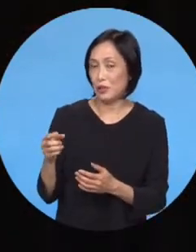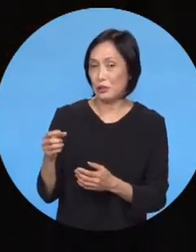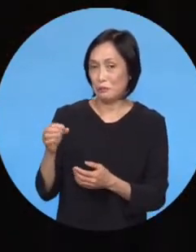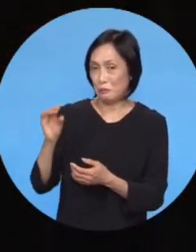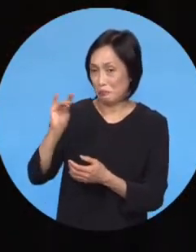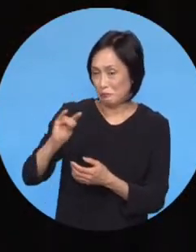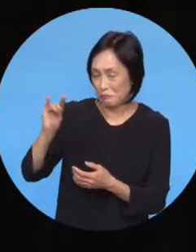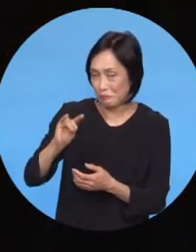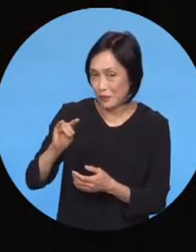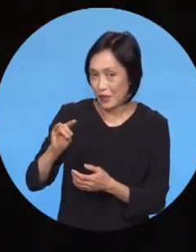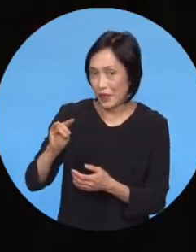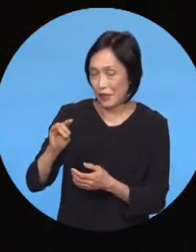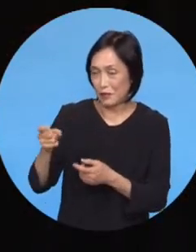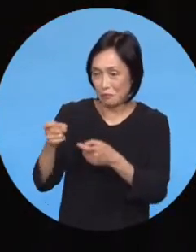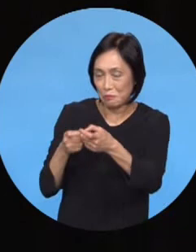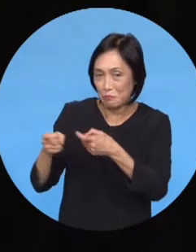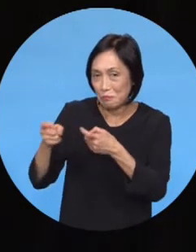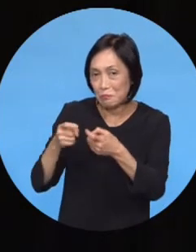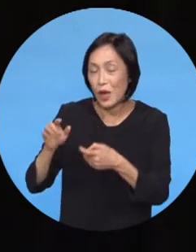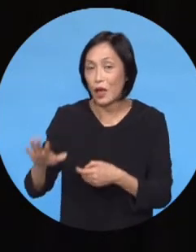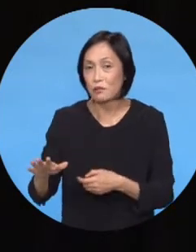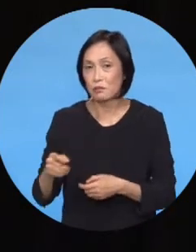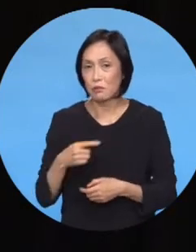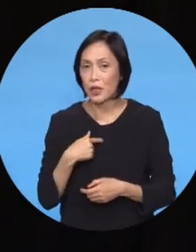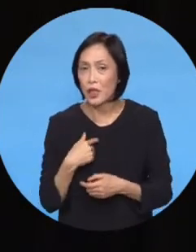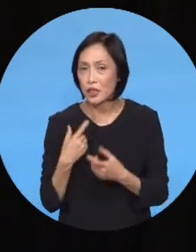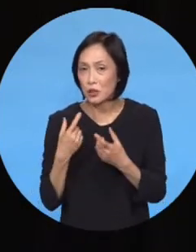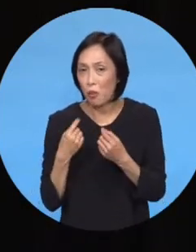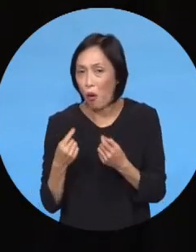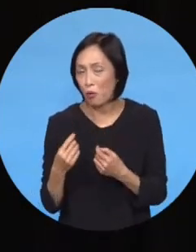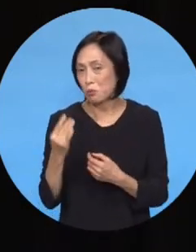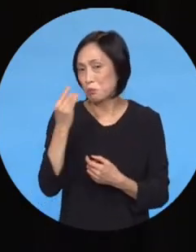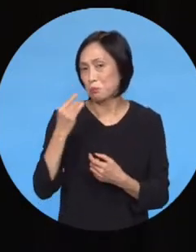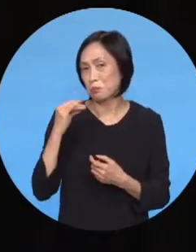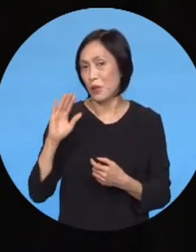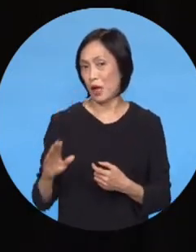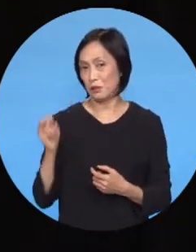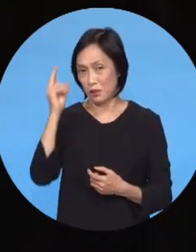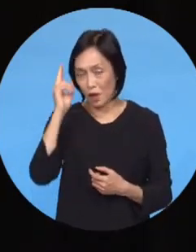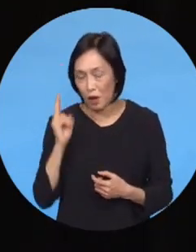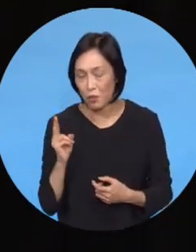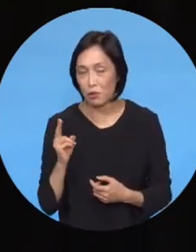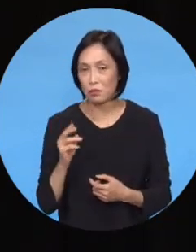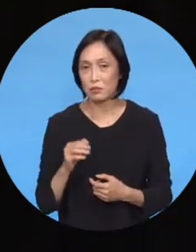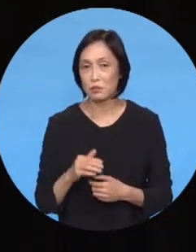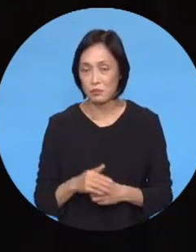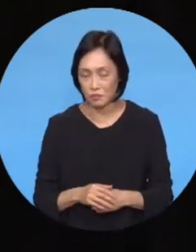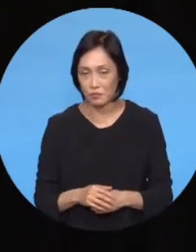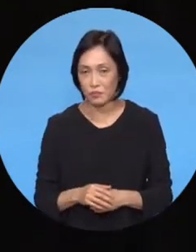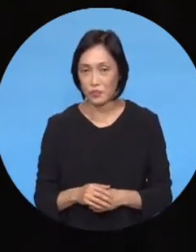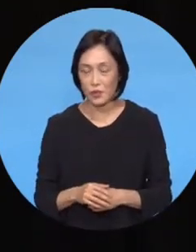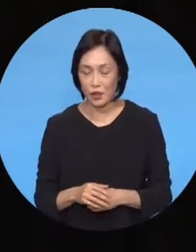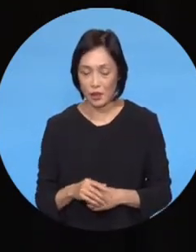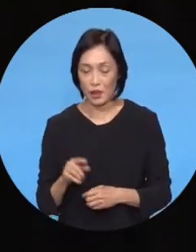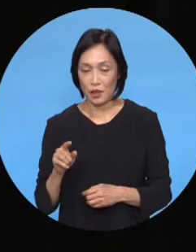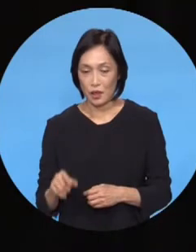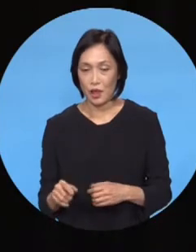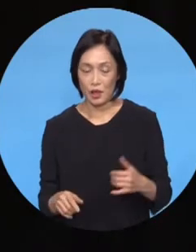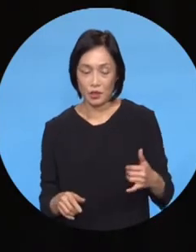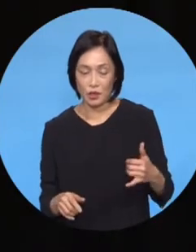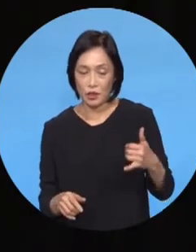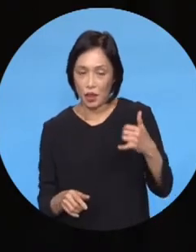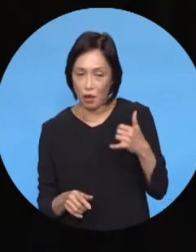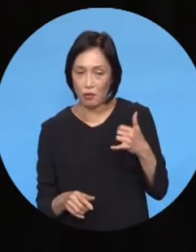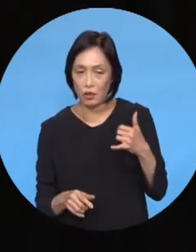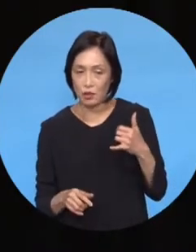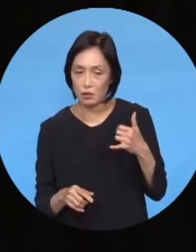誰でもがやっぱりもう起こりうるってことですんで、本当に何て言うんですかね、注意してって言ってもなんですけど、